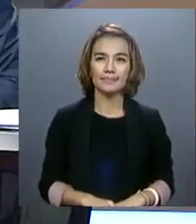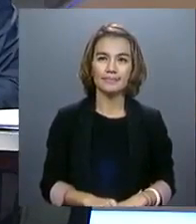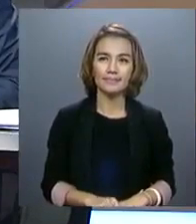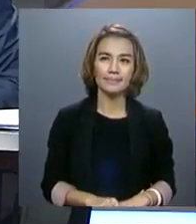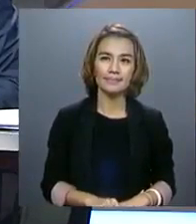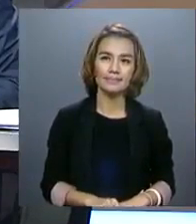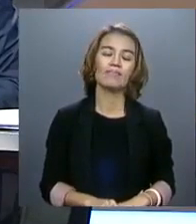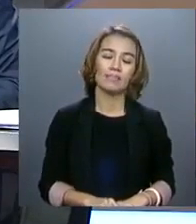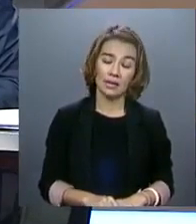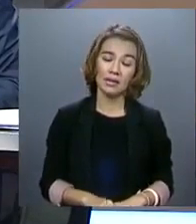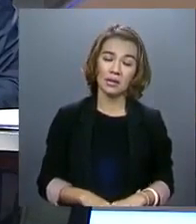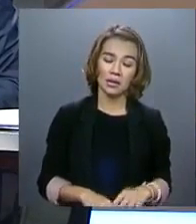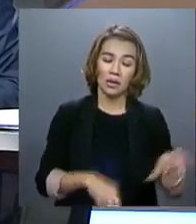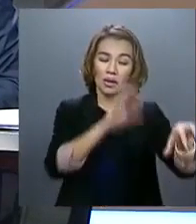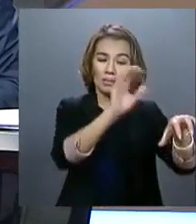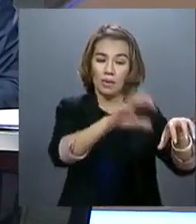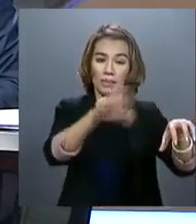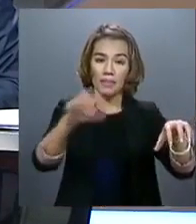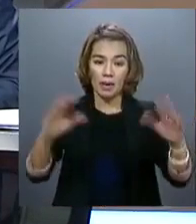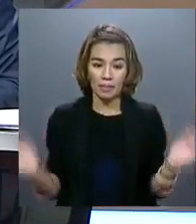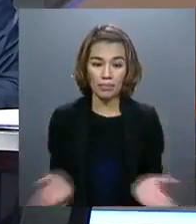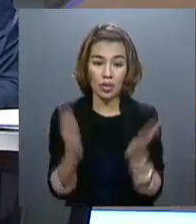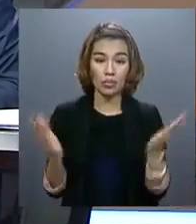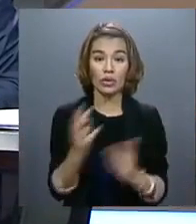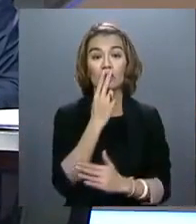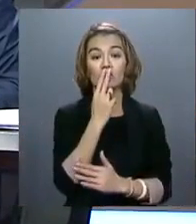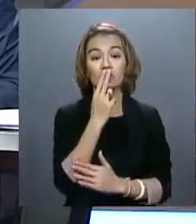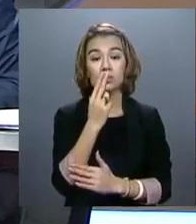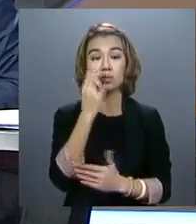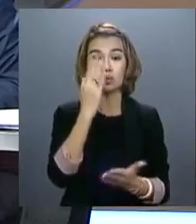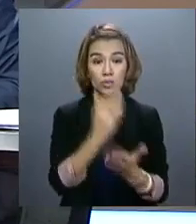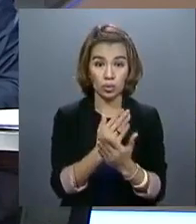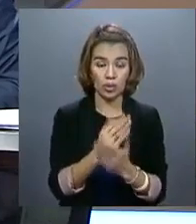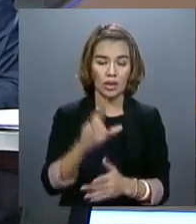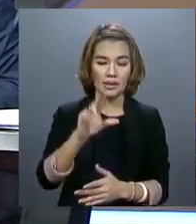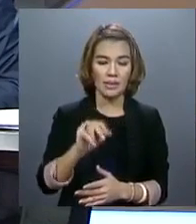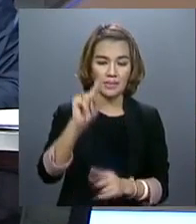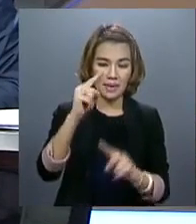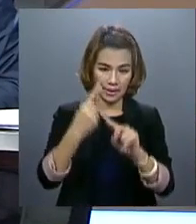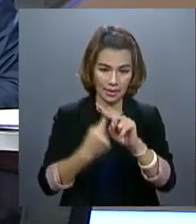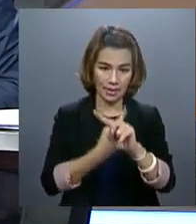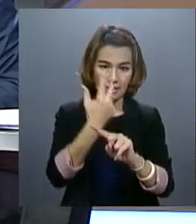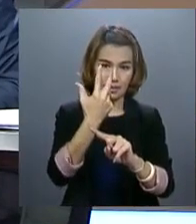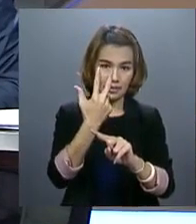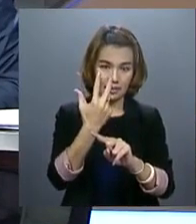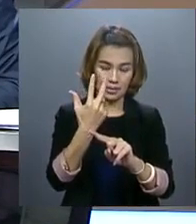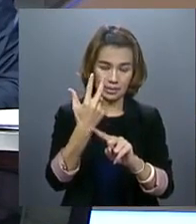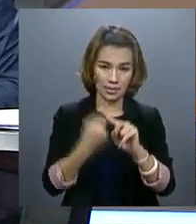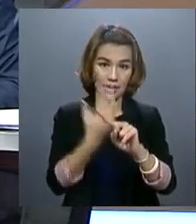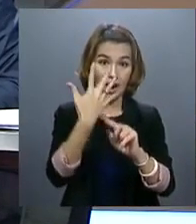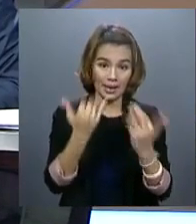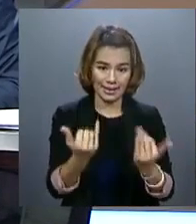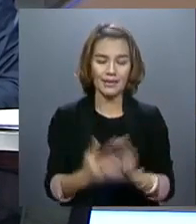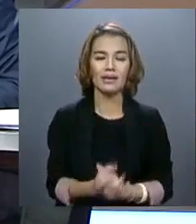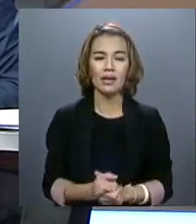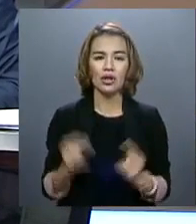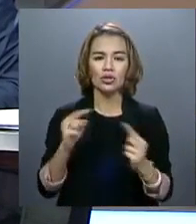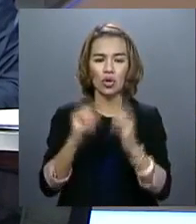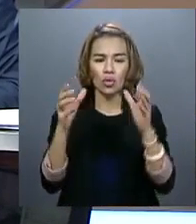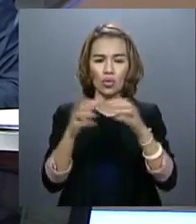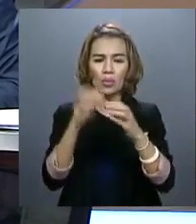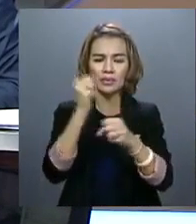หลายภาคส่วนนะคะร่วมรณรงค์เนื่องในวันงดสูบบุหรี่โลกที่จะมีขึ้นในวันที่31พฤษภาคมนี้ค่ะโดยเฉพาะกลุ่มแรงงานนอกระบบนะคะ